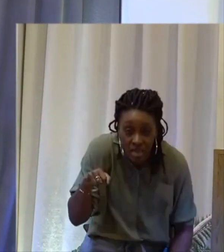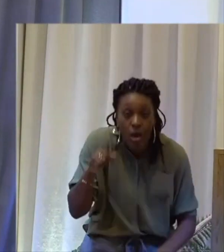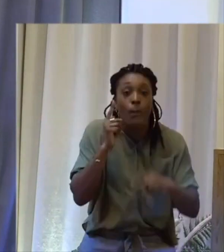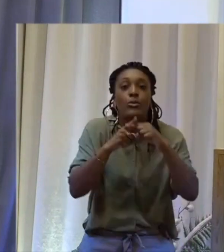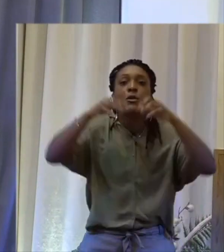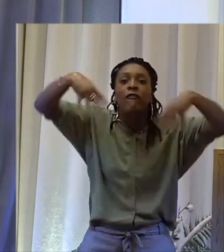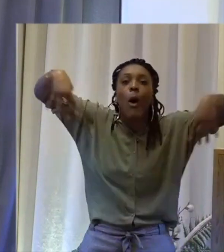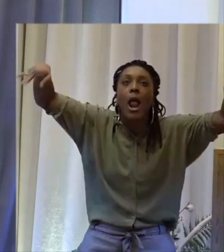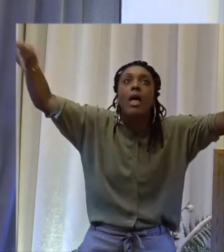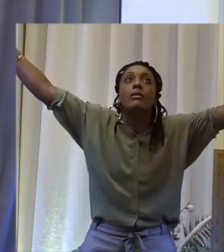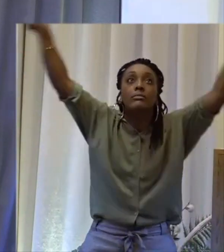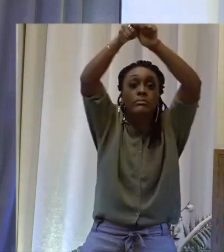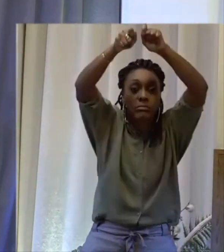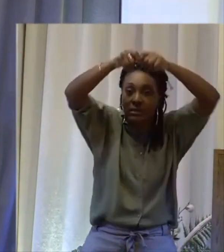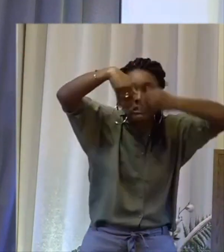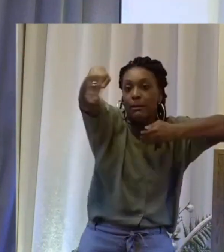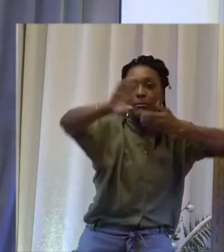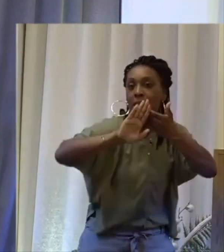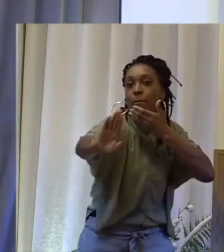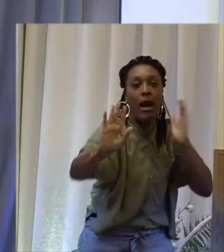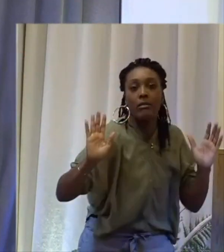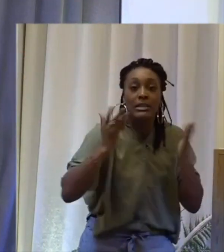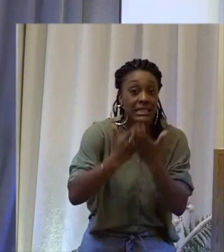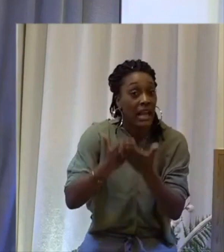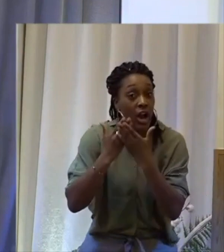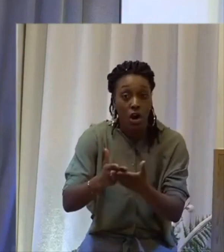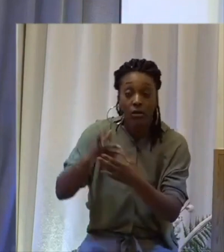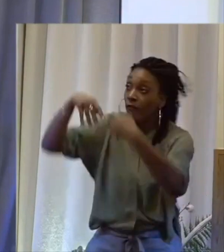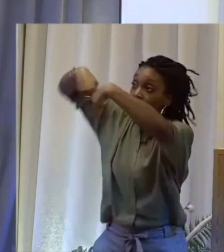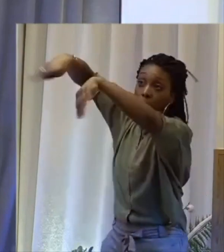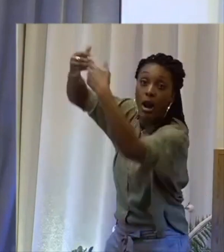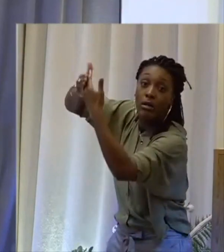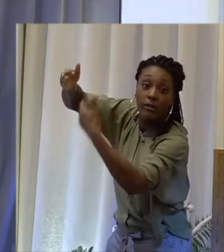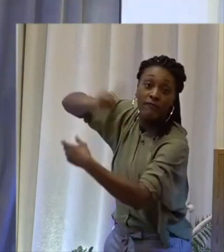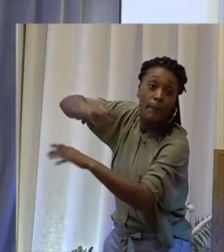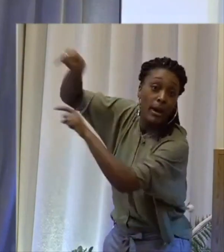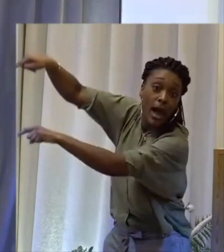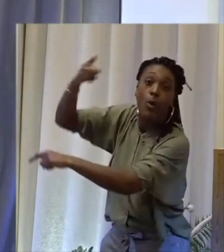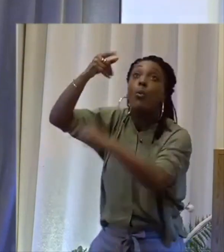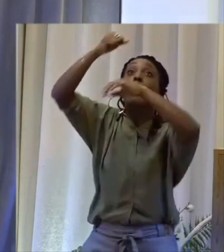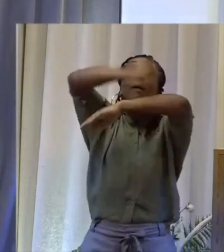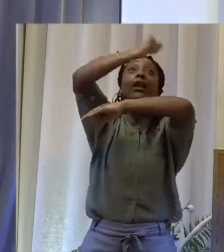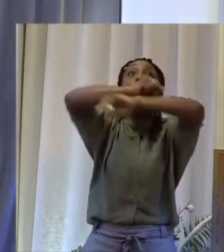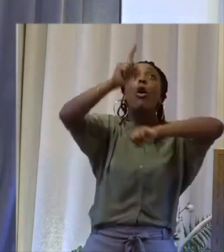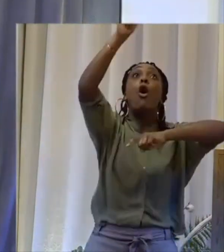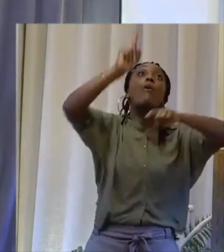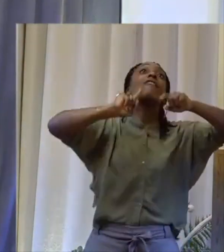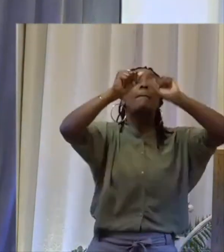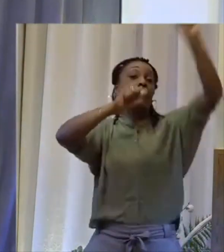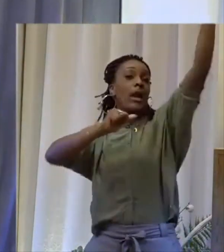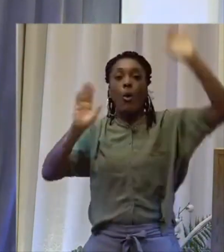dans les synagogues. C'est un fait. Soit derrière un voile, soit au balcon, parce qu'il faut qu'il y ait